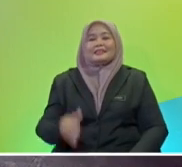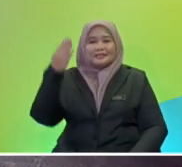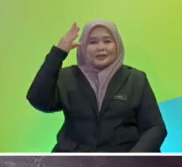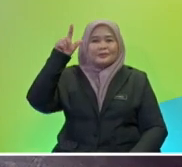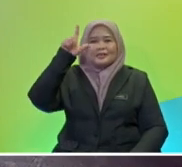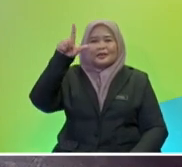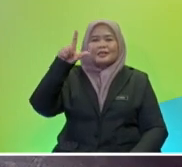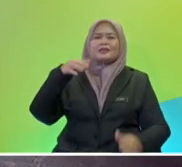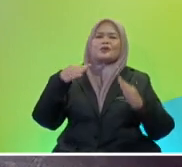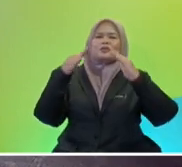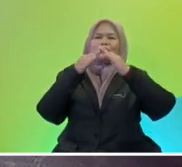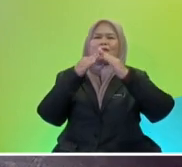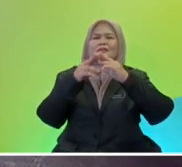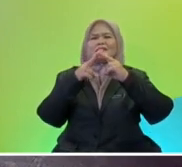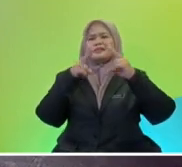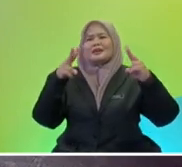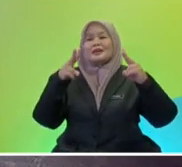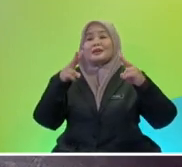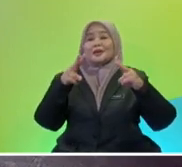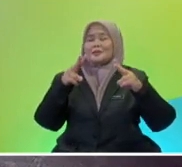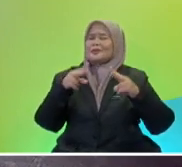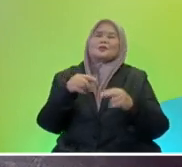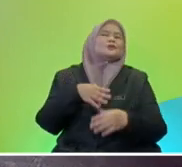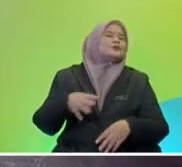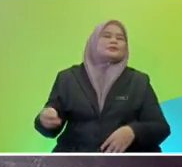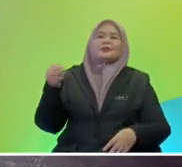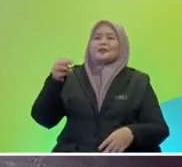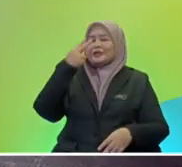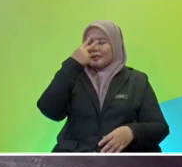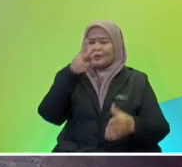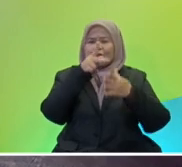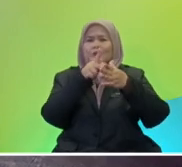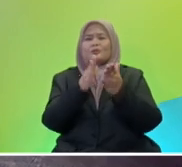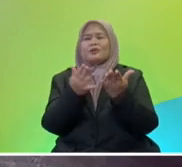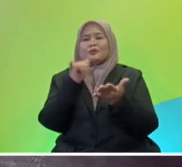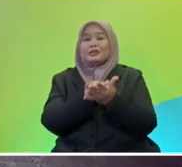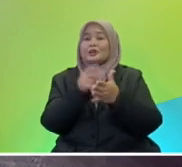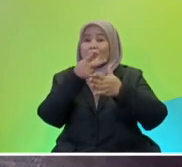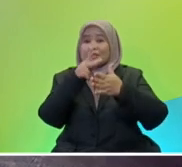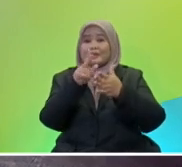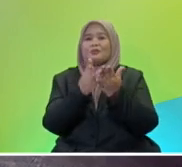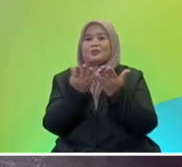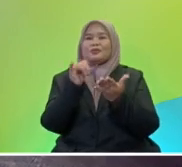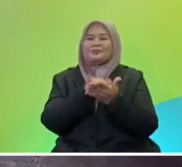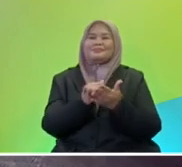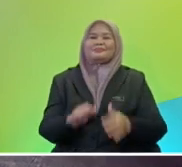Rumah itu sangat teruji untuk lihat kandungan buku tersebut cuma kita bersihkan